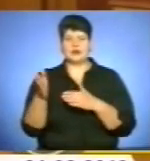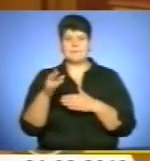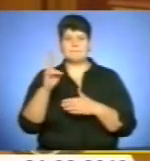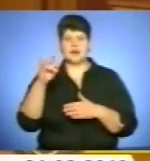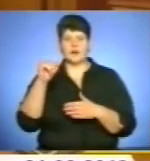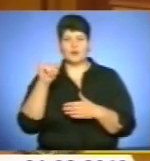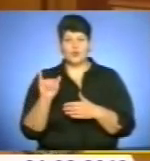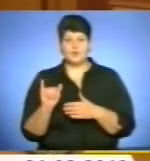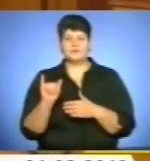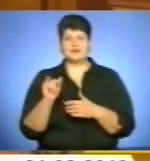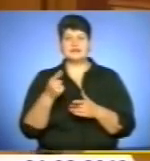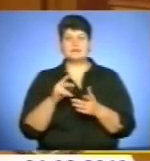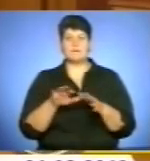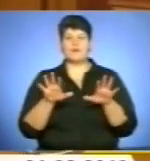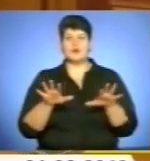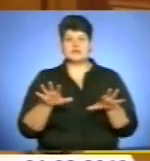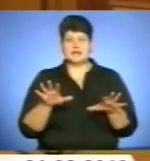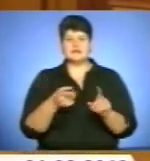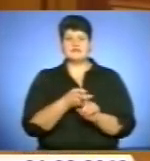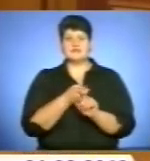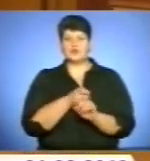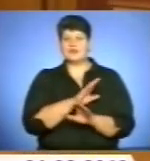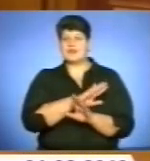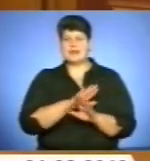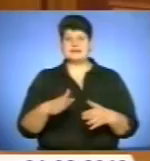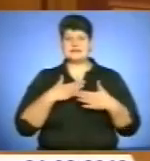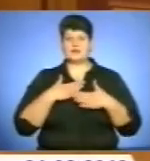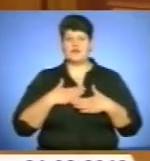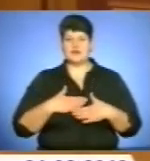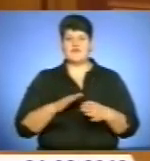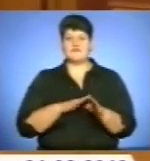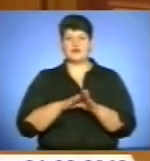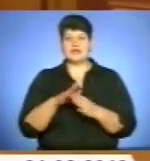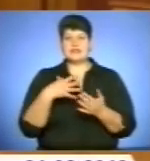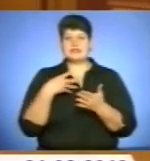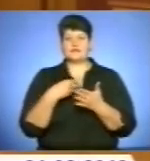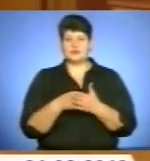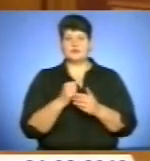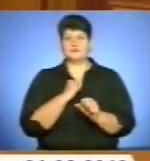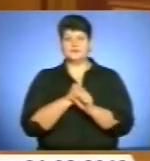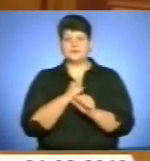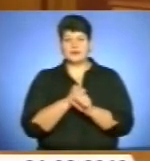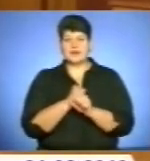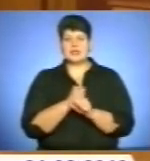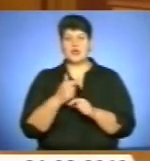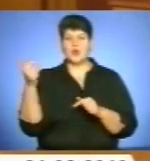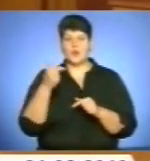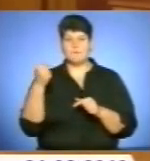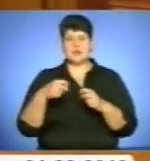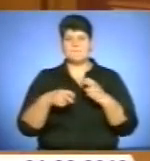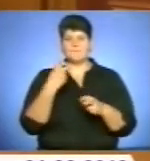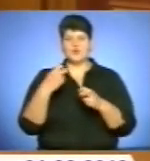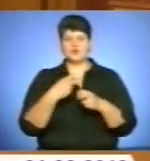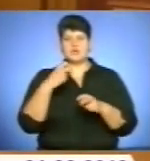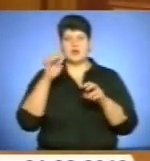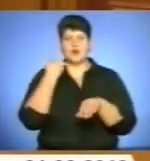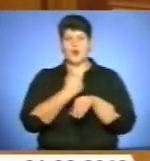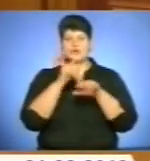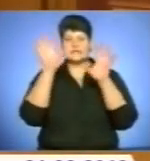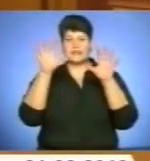Володимира Рибака з посади у зв'язку з незадовільним виконанням ним своїх повноважень та грубим порушенням норм Конституції України.